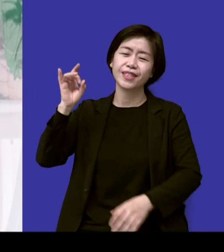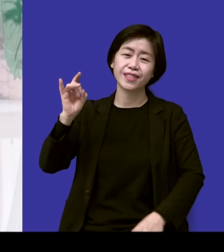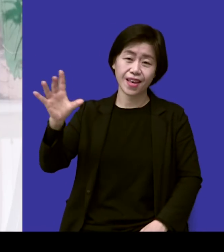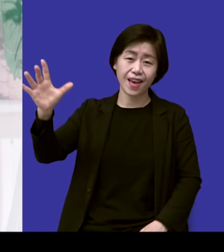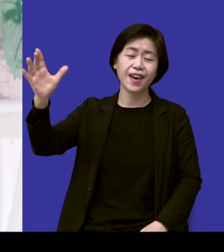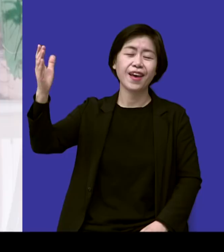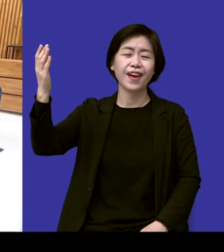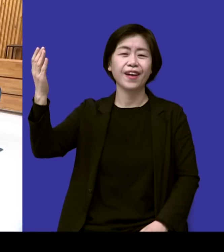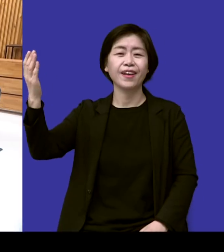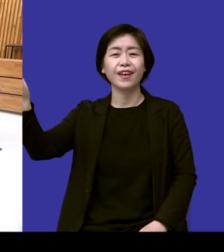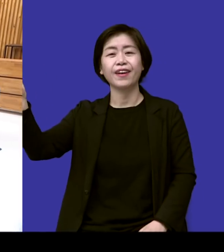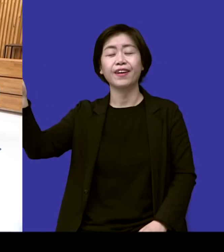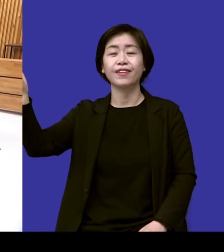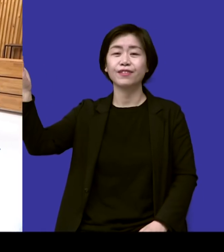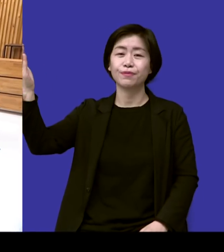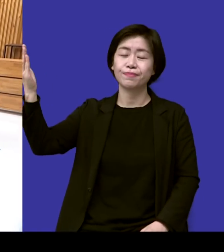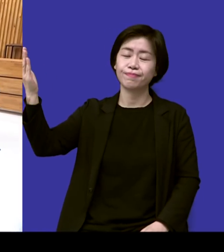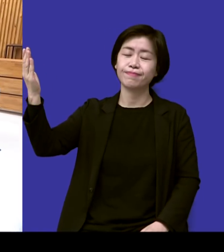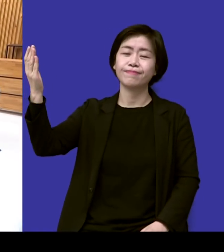예수뿐이네.